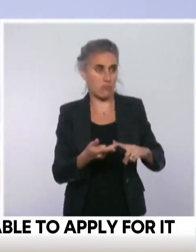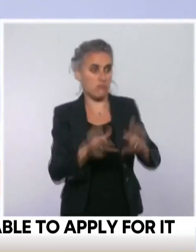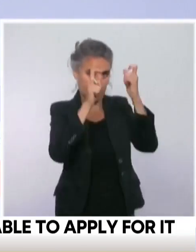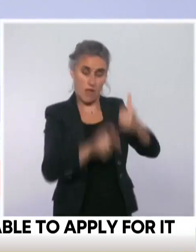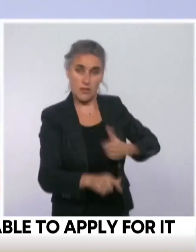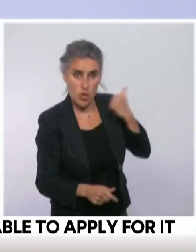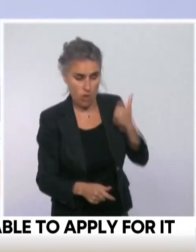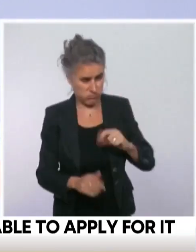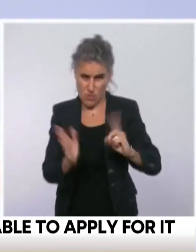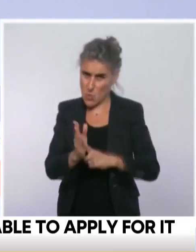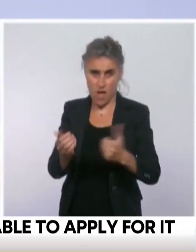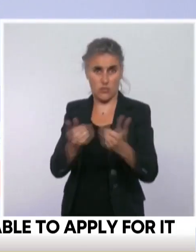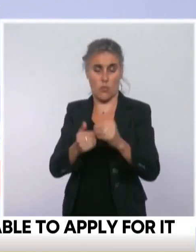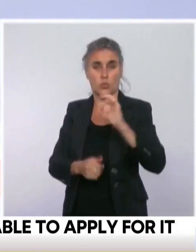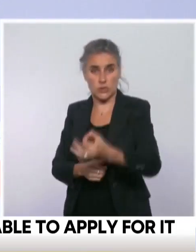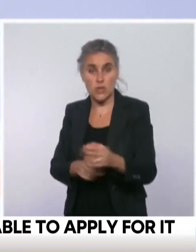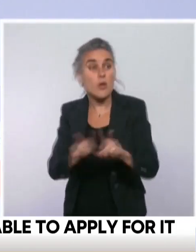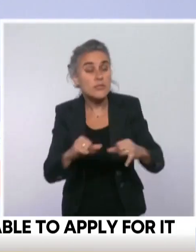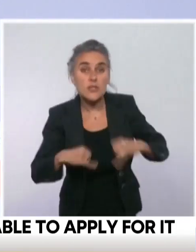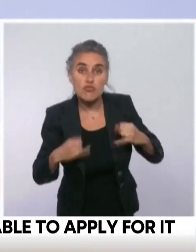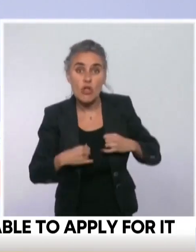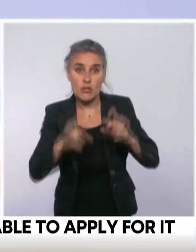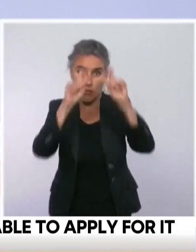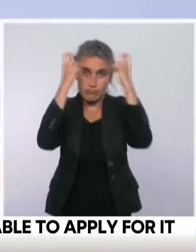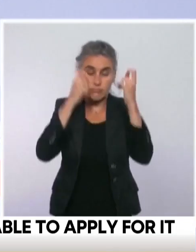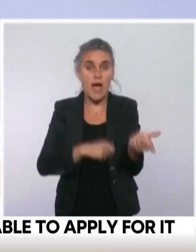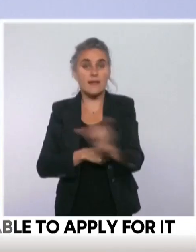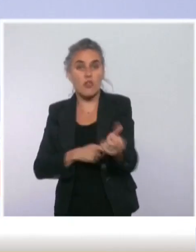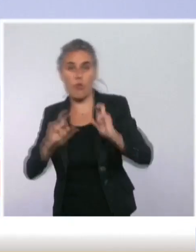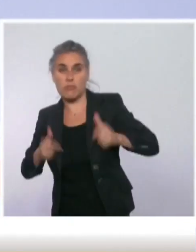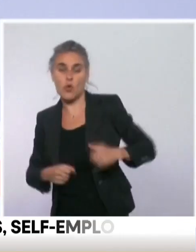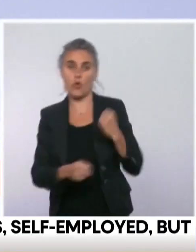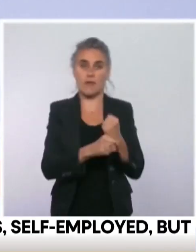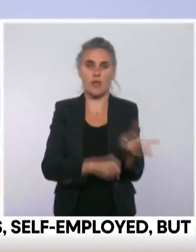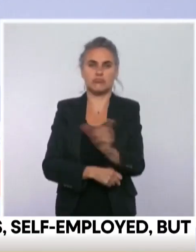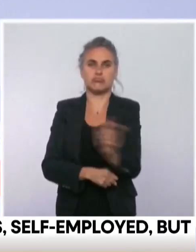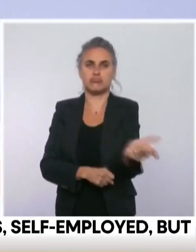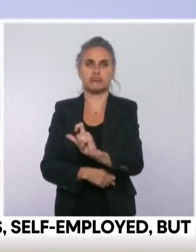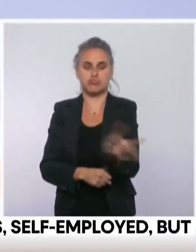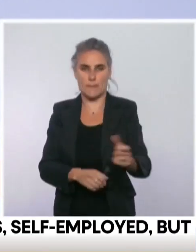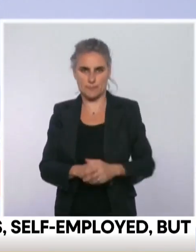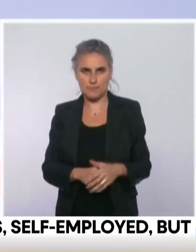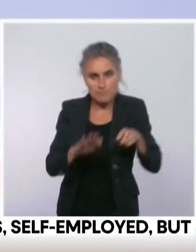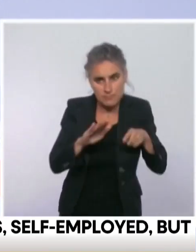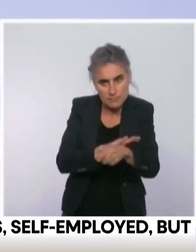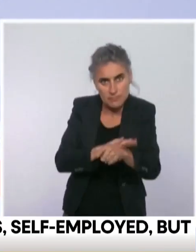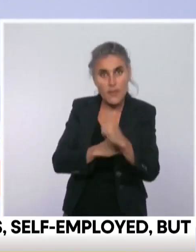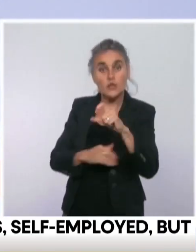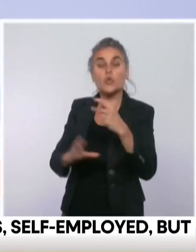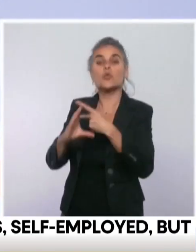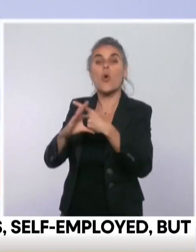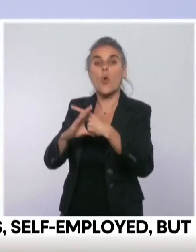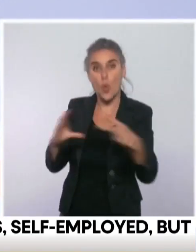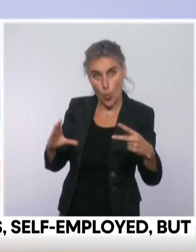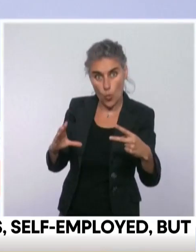mais aussi, j'insiste là-dessus, des jeunes en alternance. L'indemnisation sera de 200 euros pour les déciles